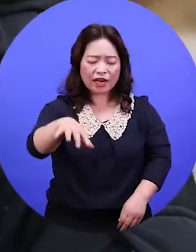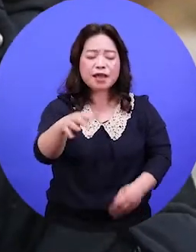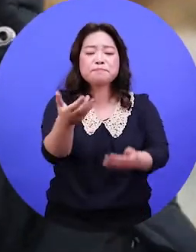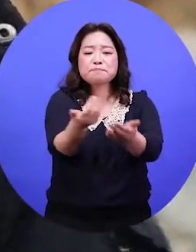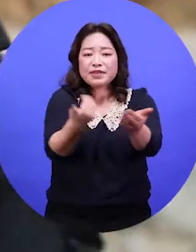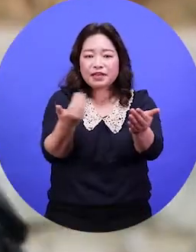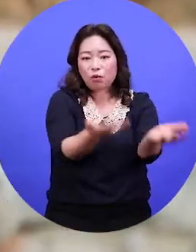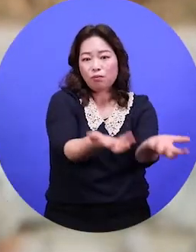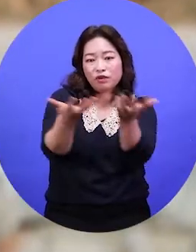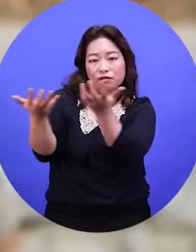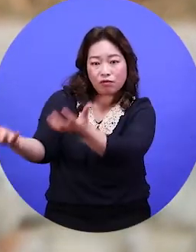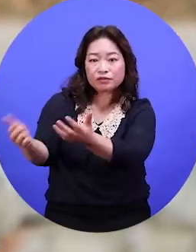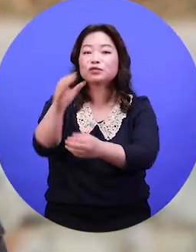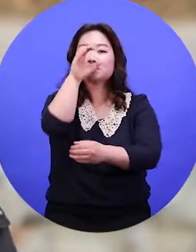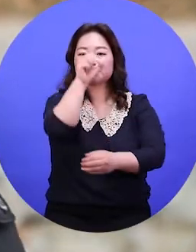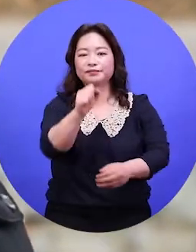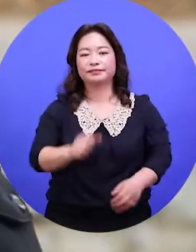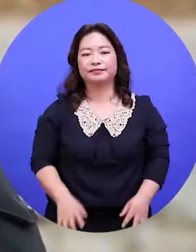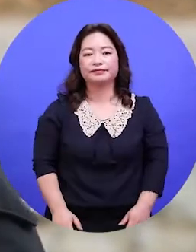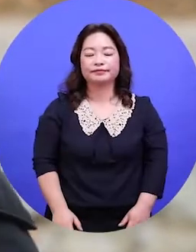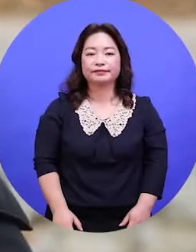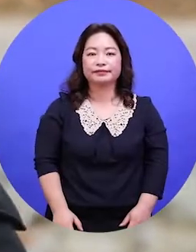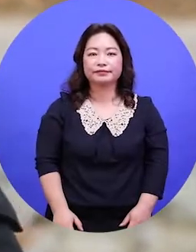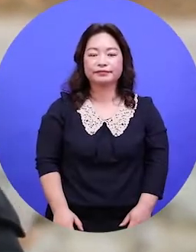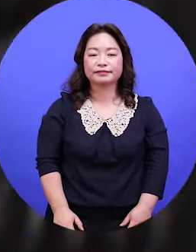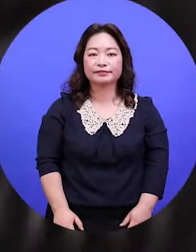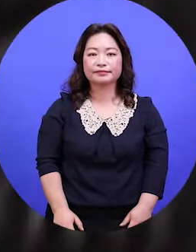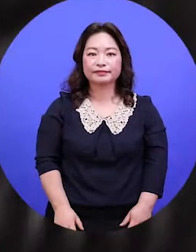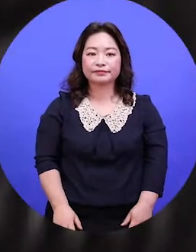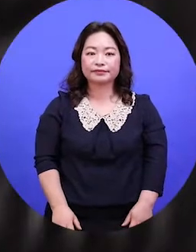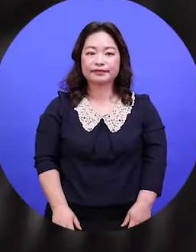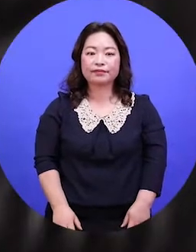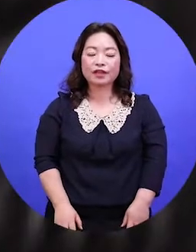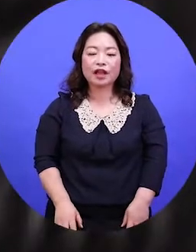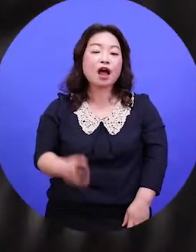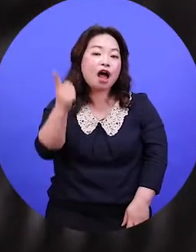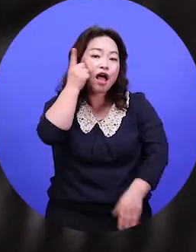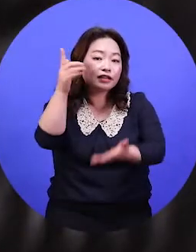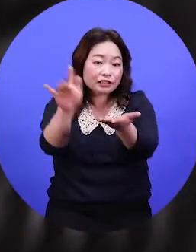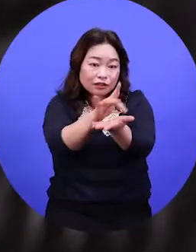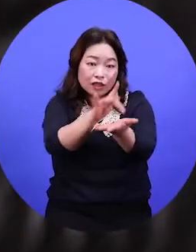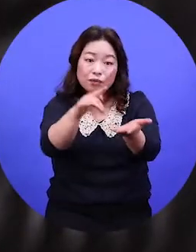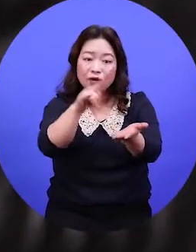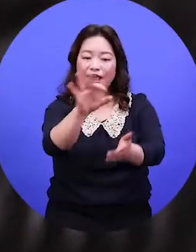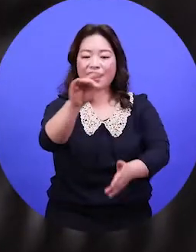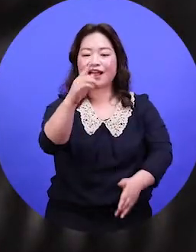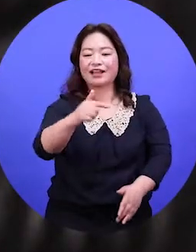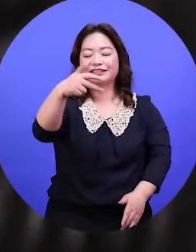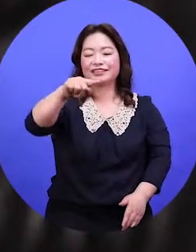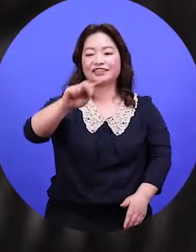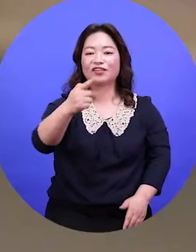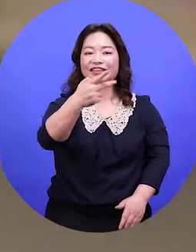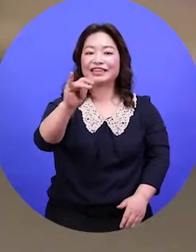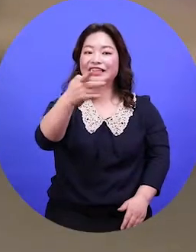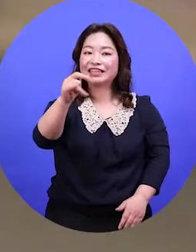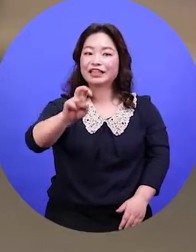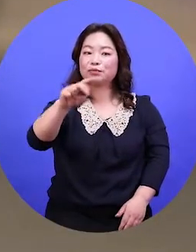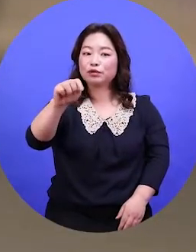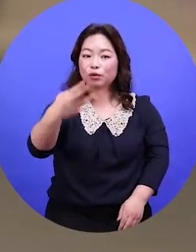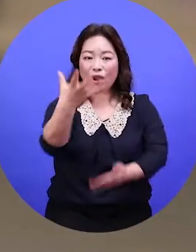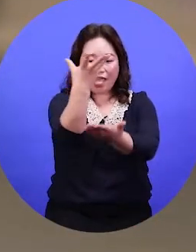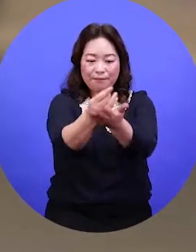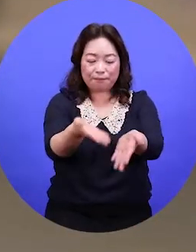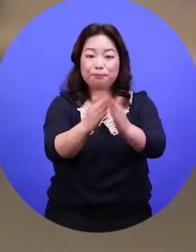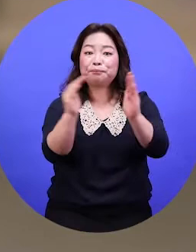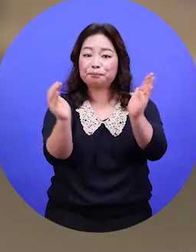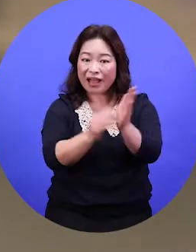제거하는 것이 가장 좋은 예방법입니다. 또한 스마트폰에 안전 디딤돌 앱을 설치해